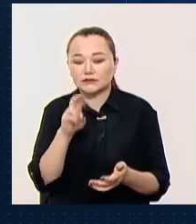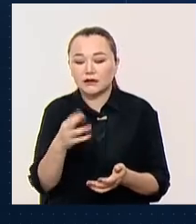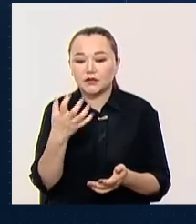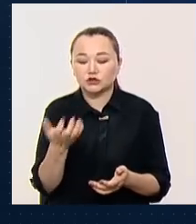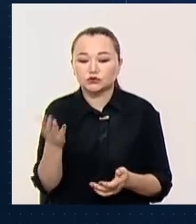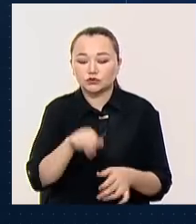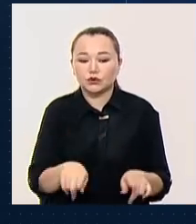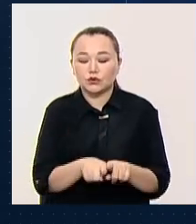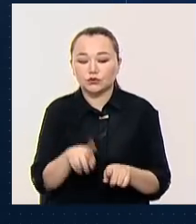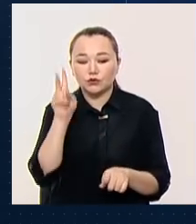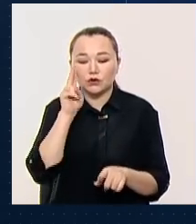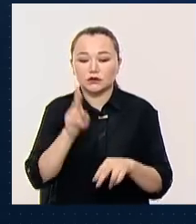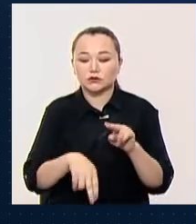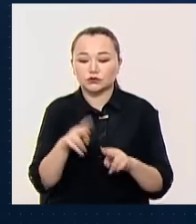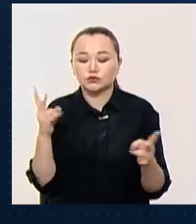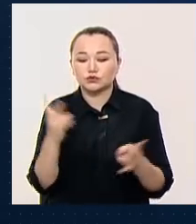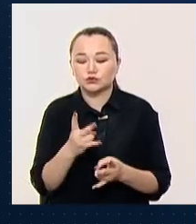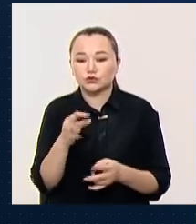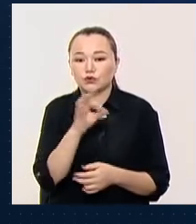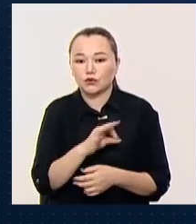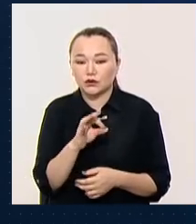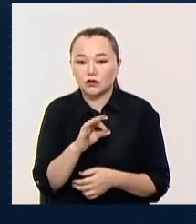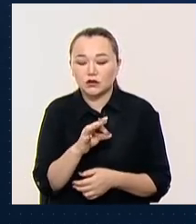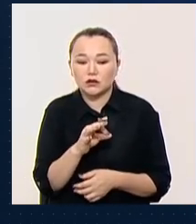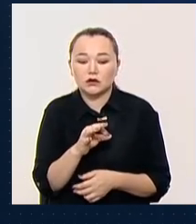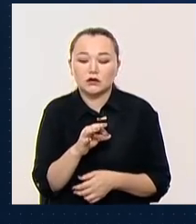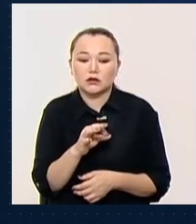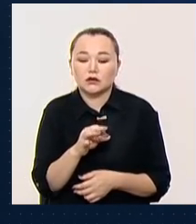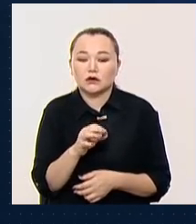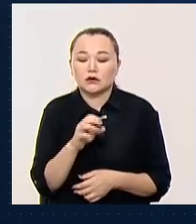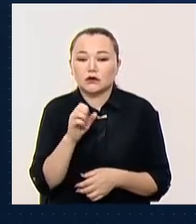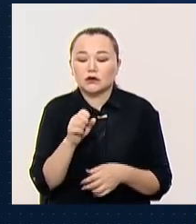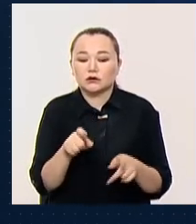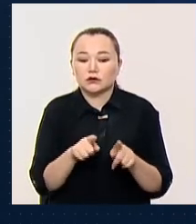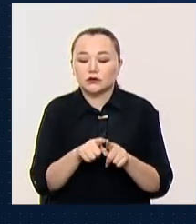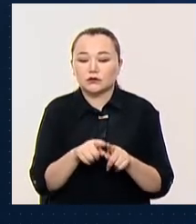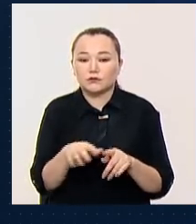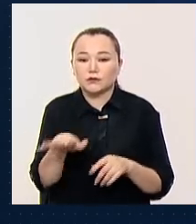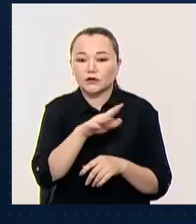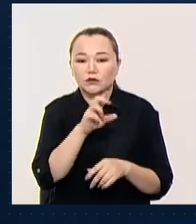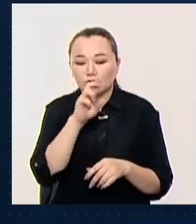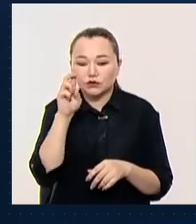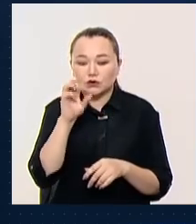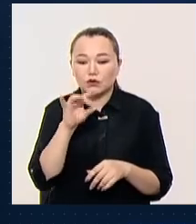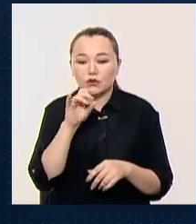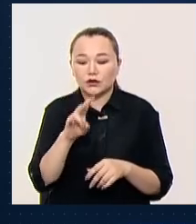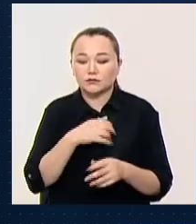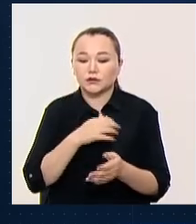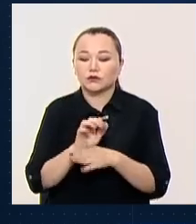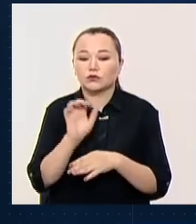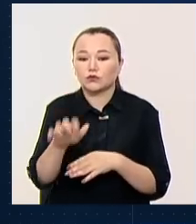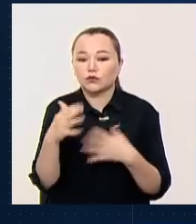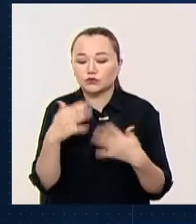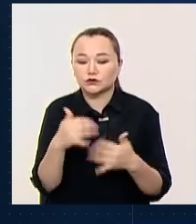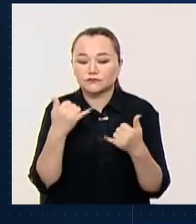jok osunday ajetkana salu kerek degen jağı analizdi barlık gosorgandarga berdik. Sonun